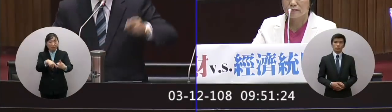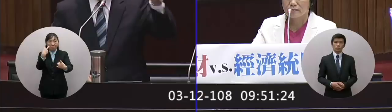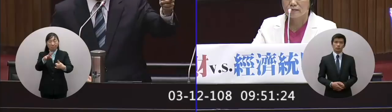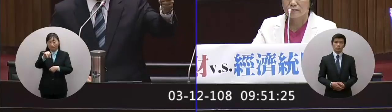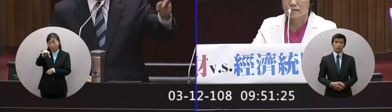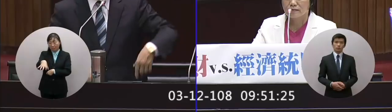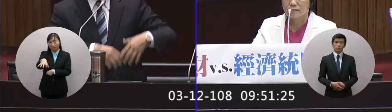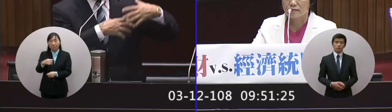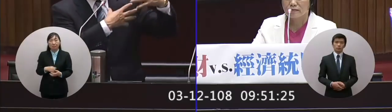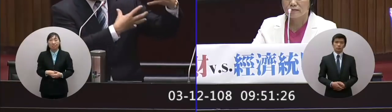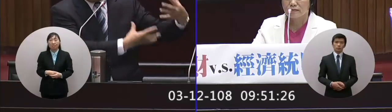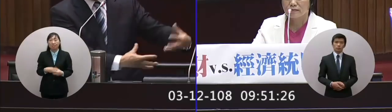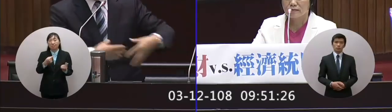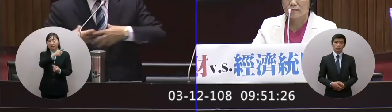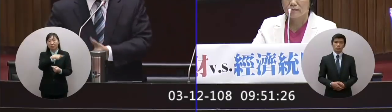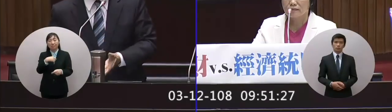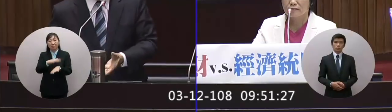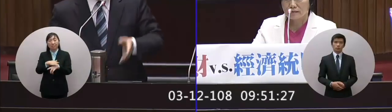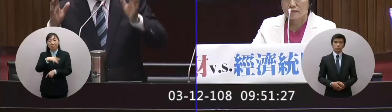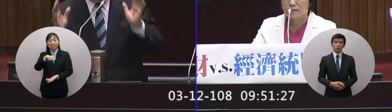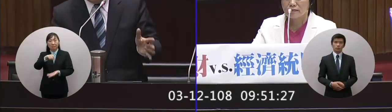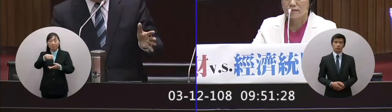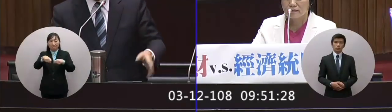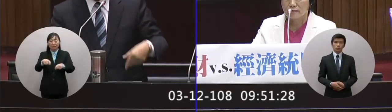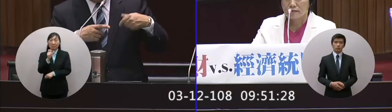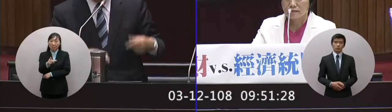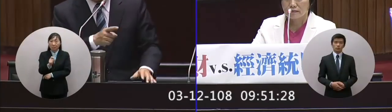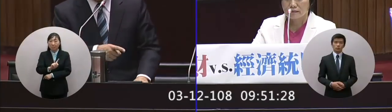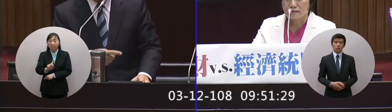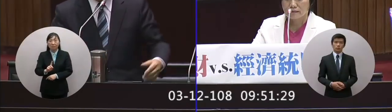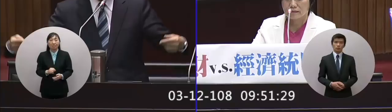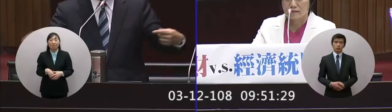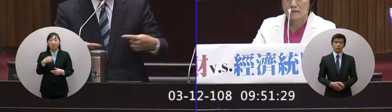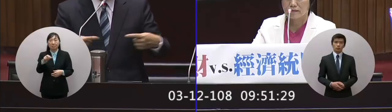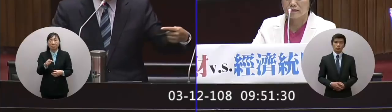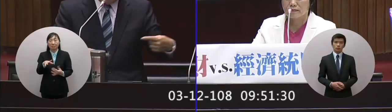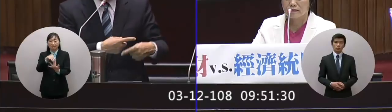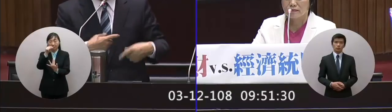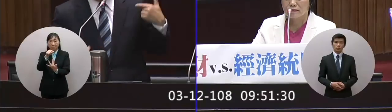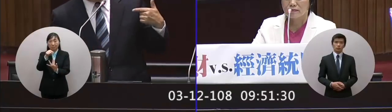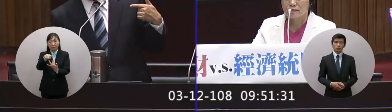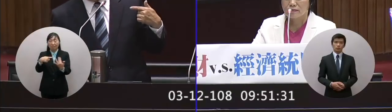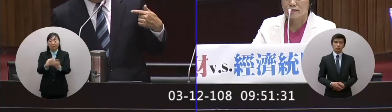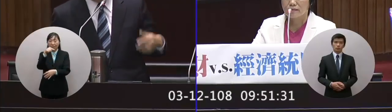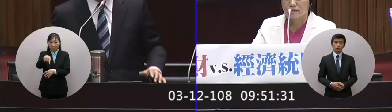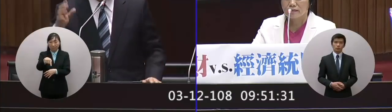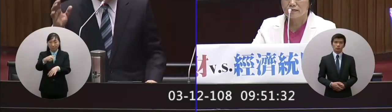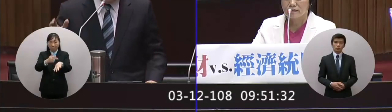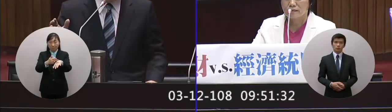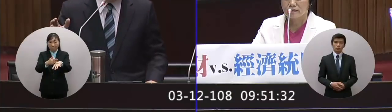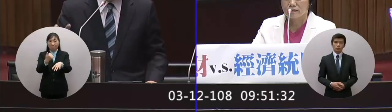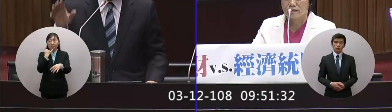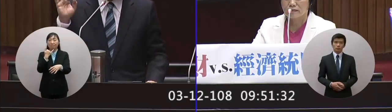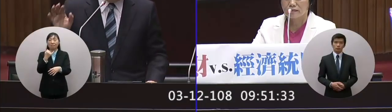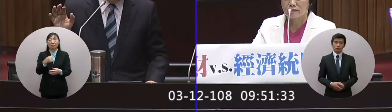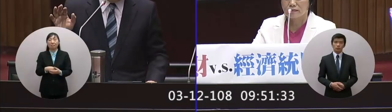方，提出他要什么买这个买那个，然后还指定只能这样往来那样往来，